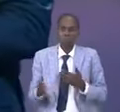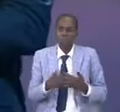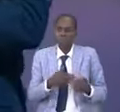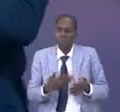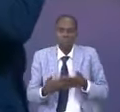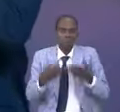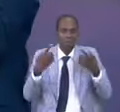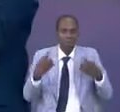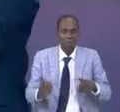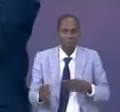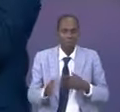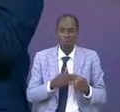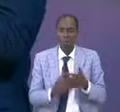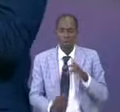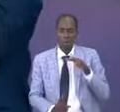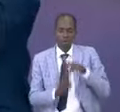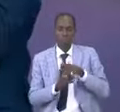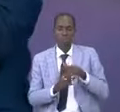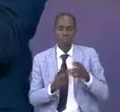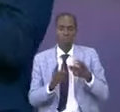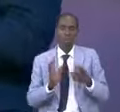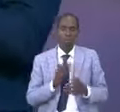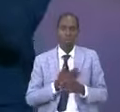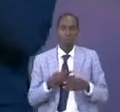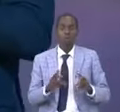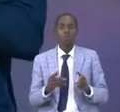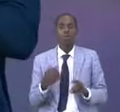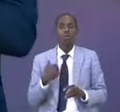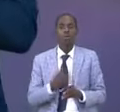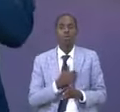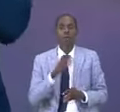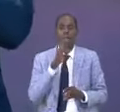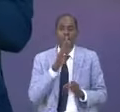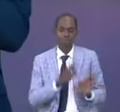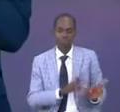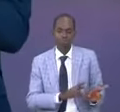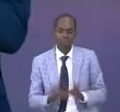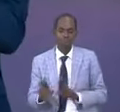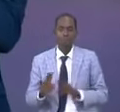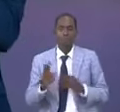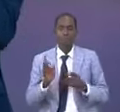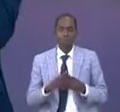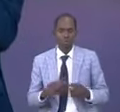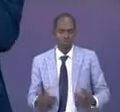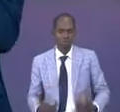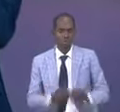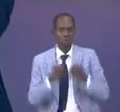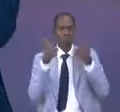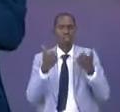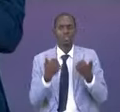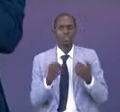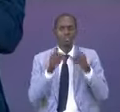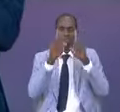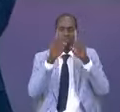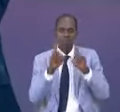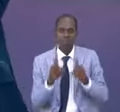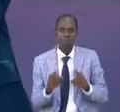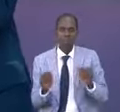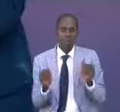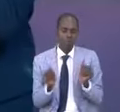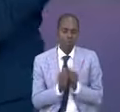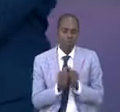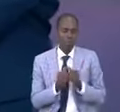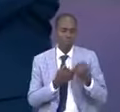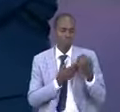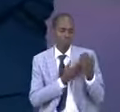nous serons prêts à faire face avec confiance nous sommes prêts à faire face aux tentations avec confiance nous sommes